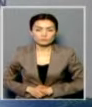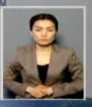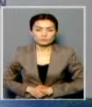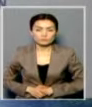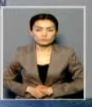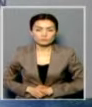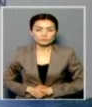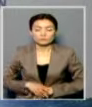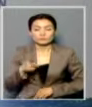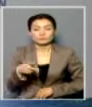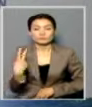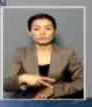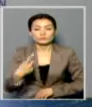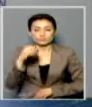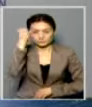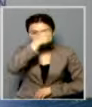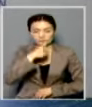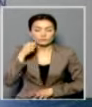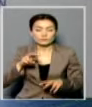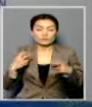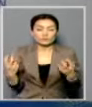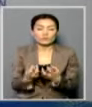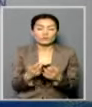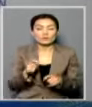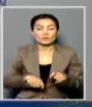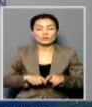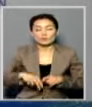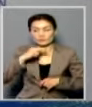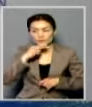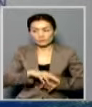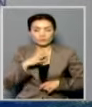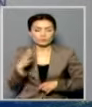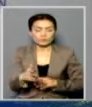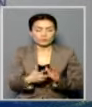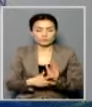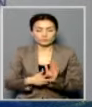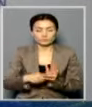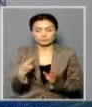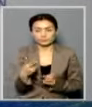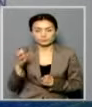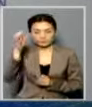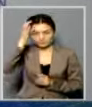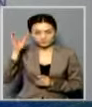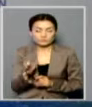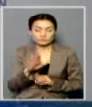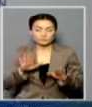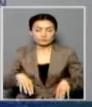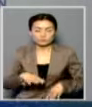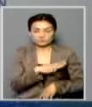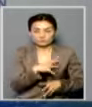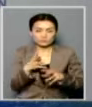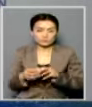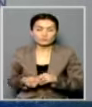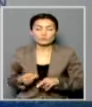похожи 2021 году мониторинг с целью проверки качества был проведён 82 образовательных объектах в